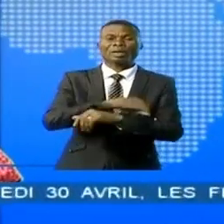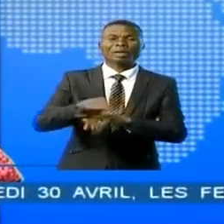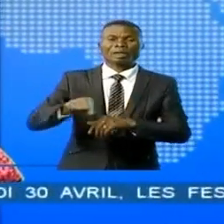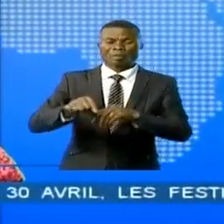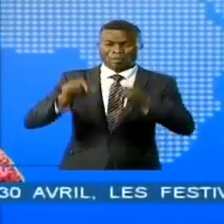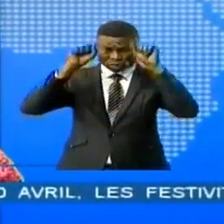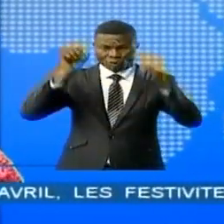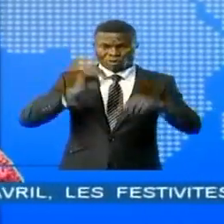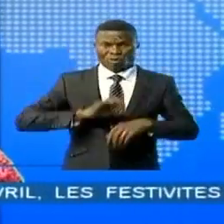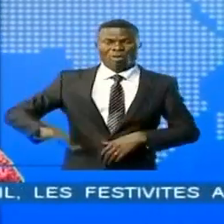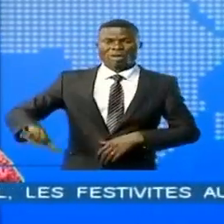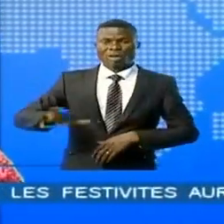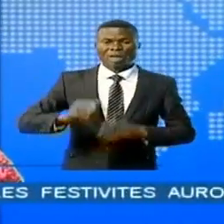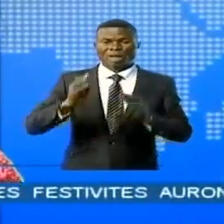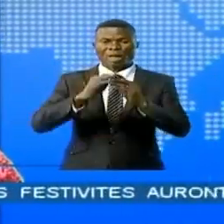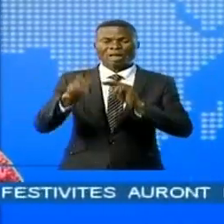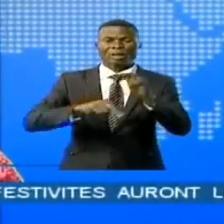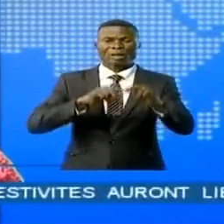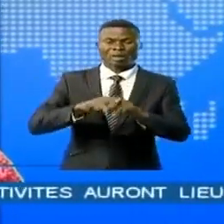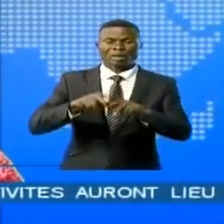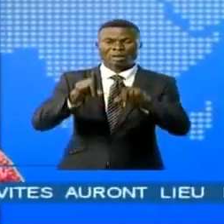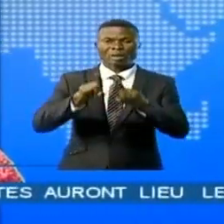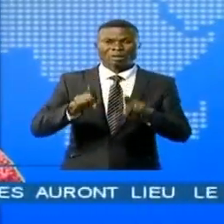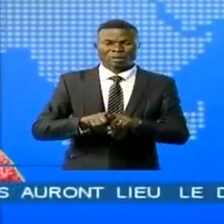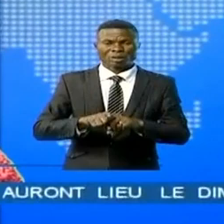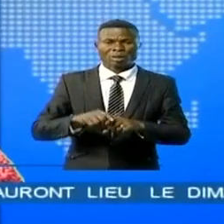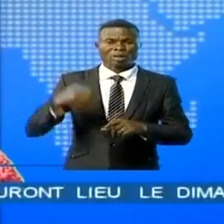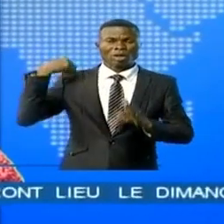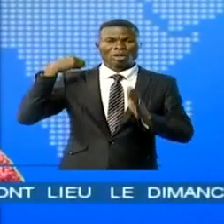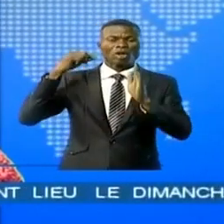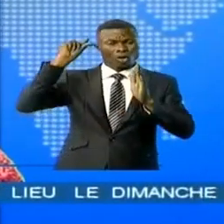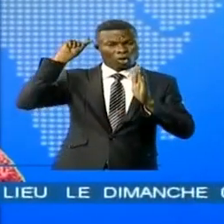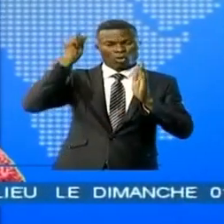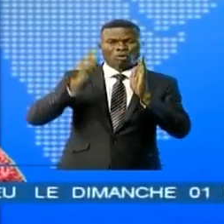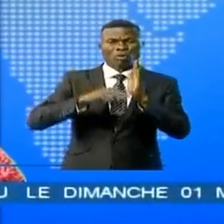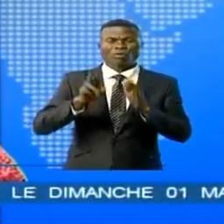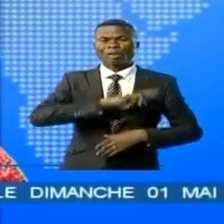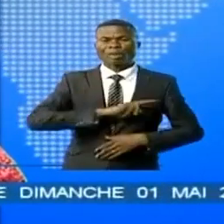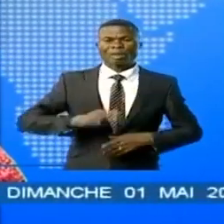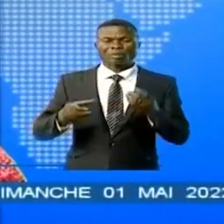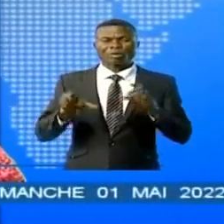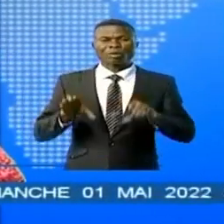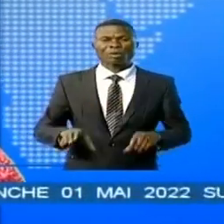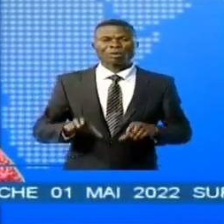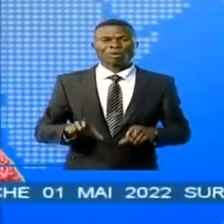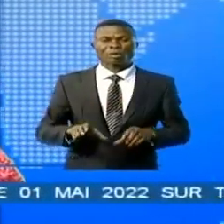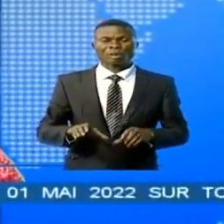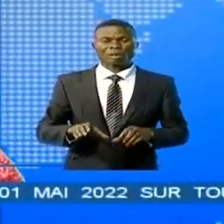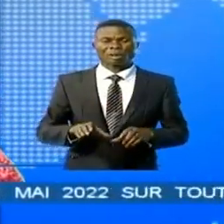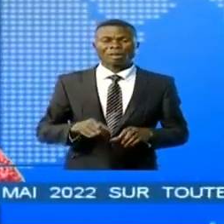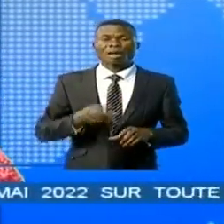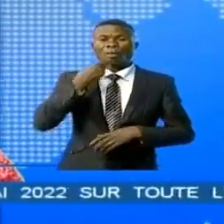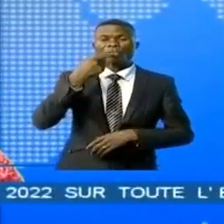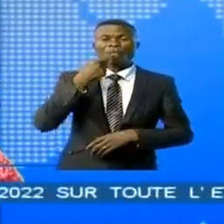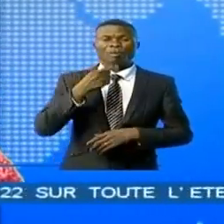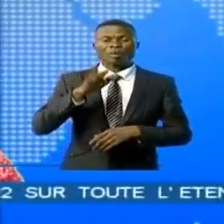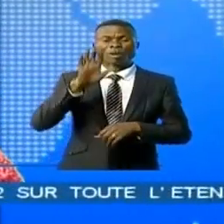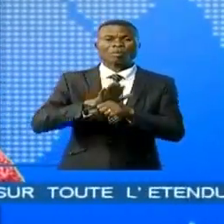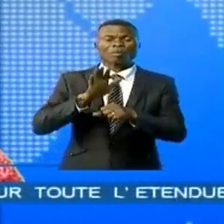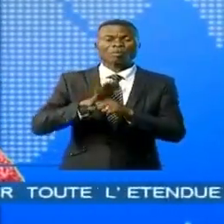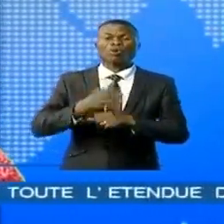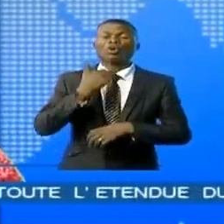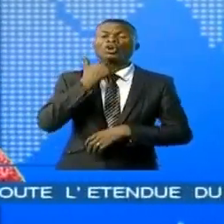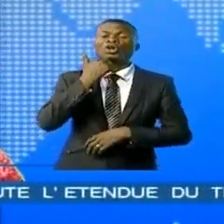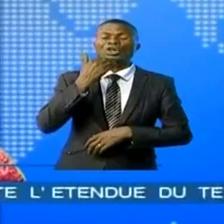de l'assemblée nationale ainsi que ceux du gouvernement de la république démocratique du congo s'exprimant dès vont les investisseurs